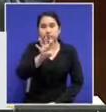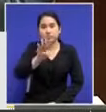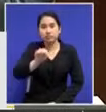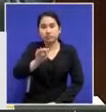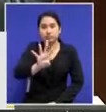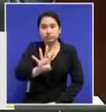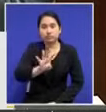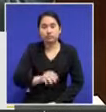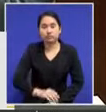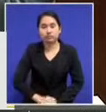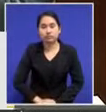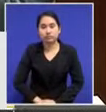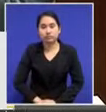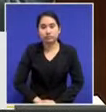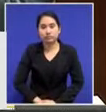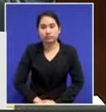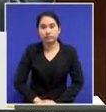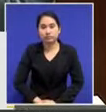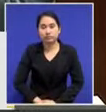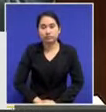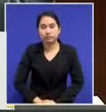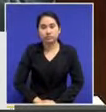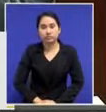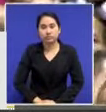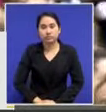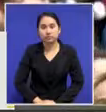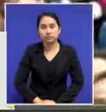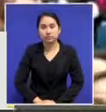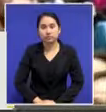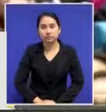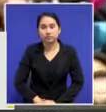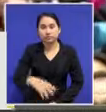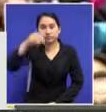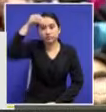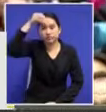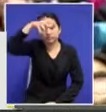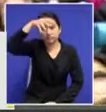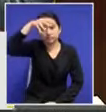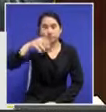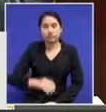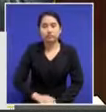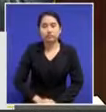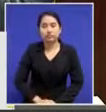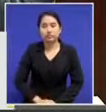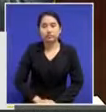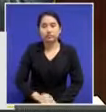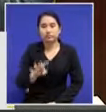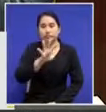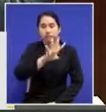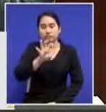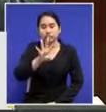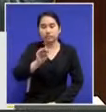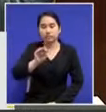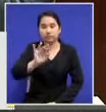444นายรังสรรค์วันชัยธนวงศ ์นายธนาธรจึงรุ่งเรืองกิจครับ